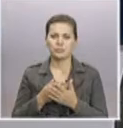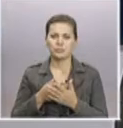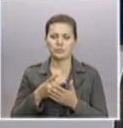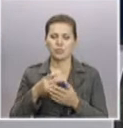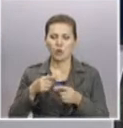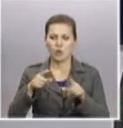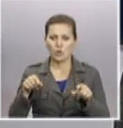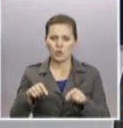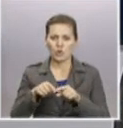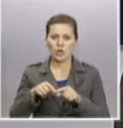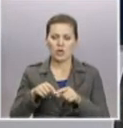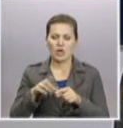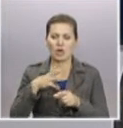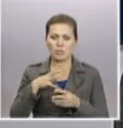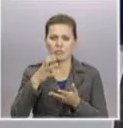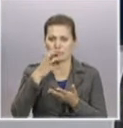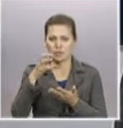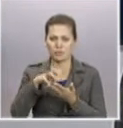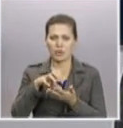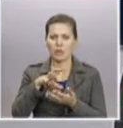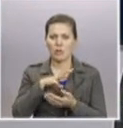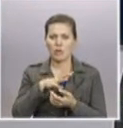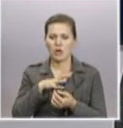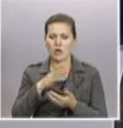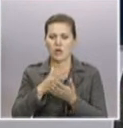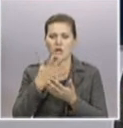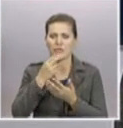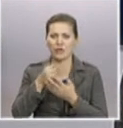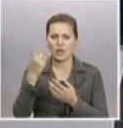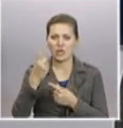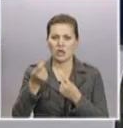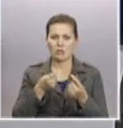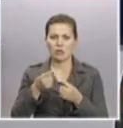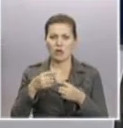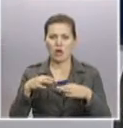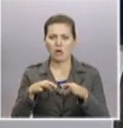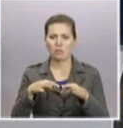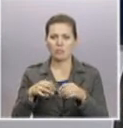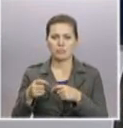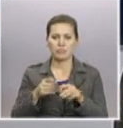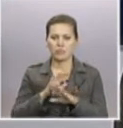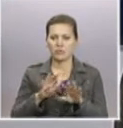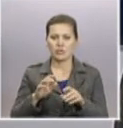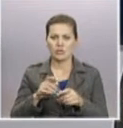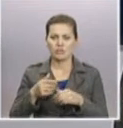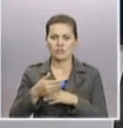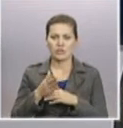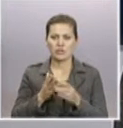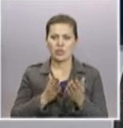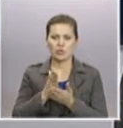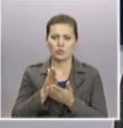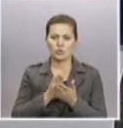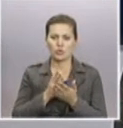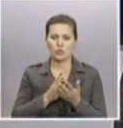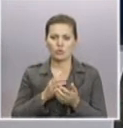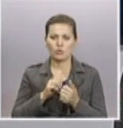в исправном состоянии, но у каждого люка есть свой хозяин. И это не управление автомобильных дорог, это не дорожные службы. Мы